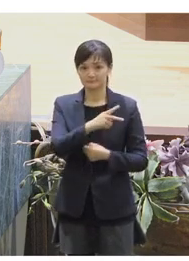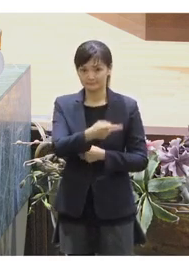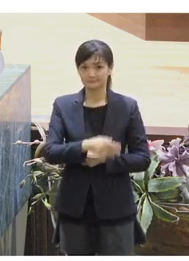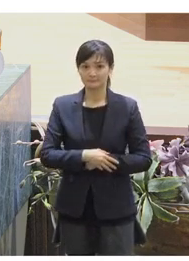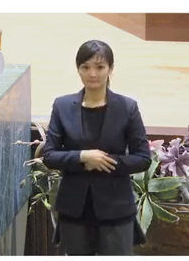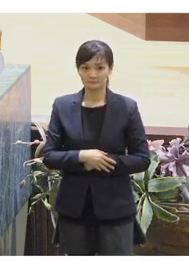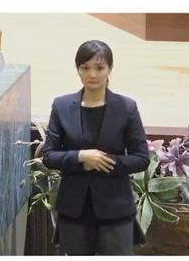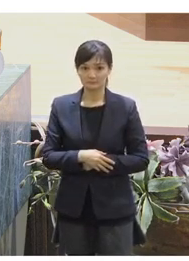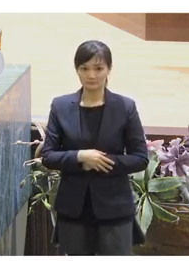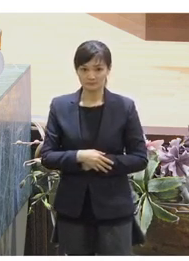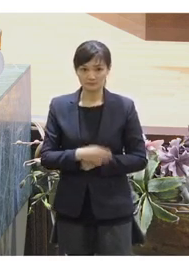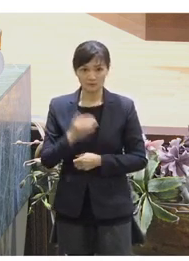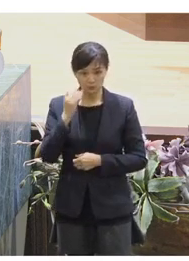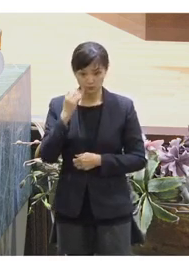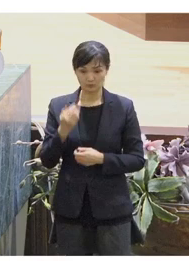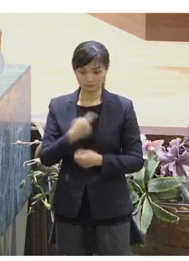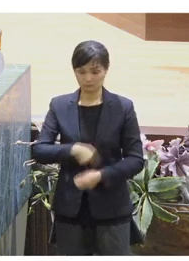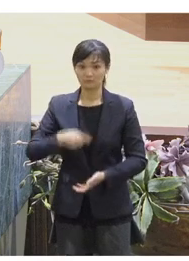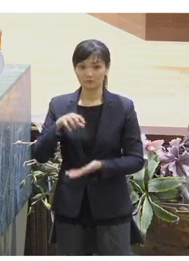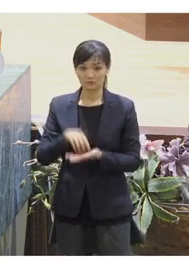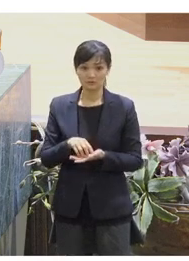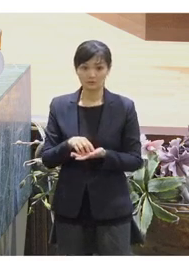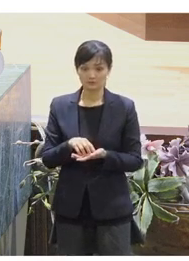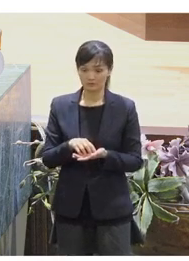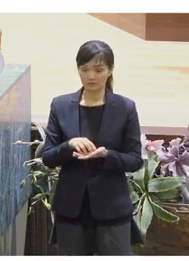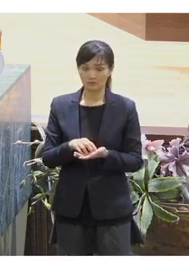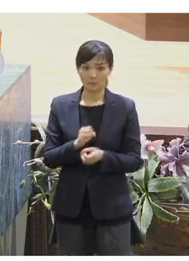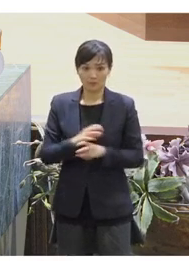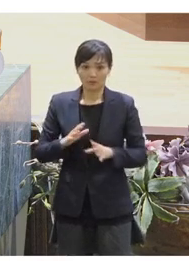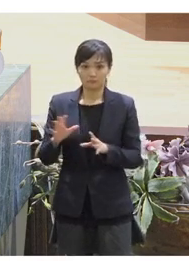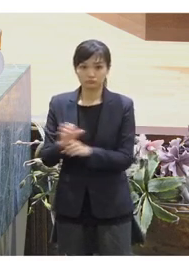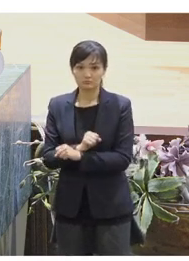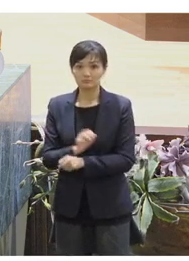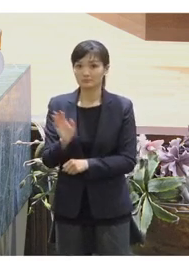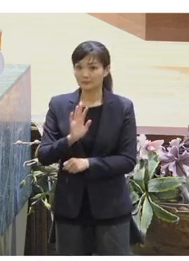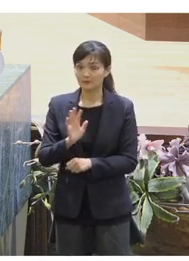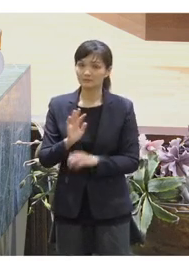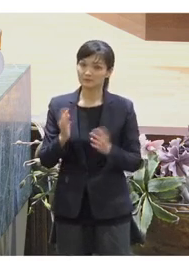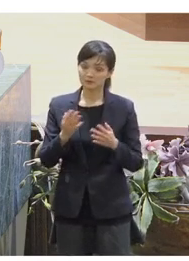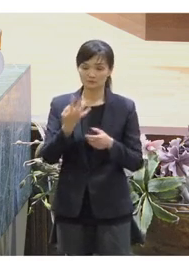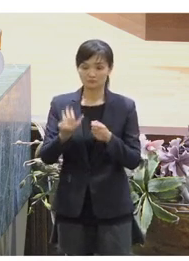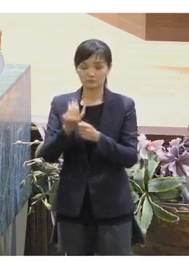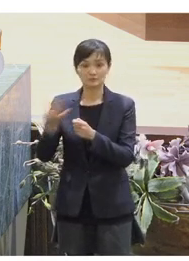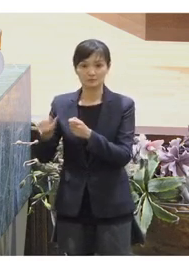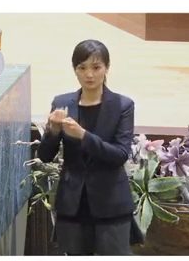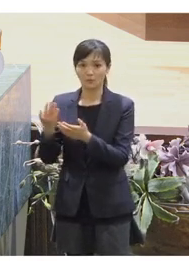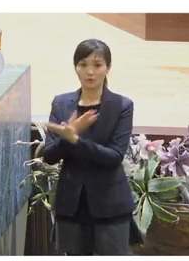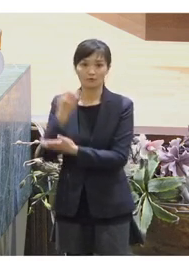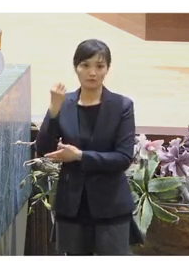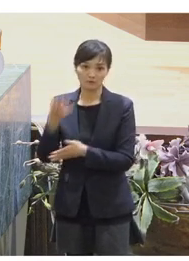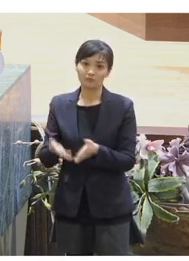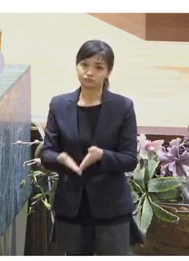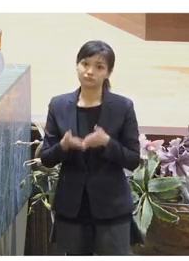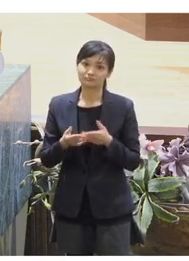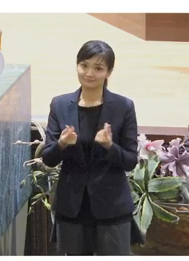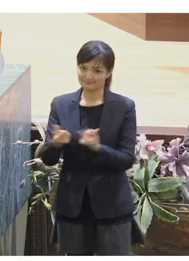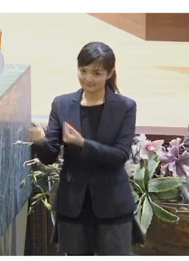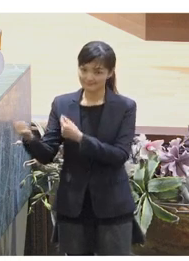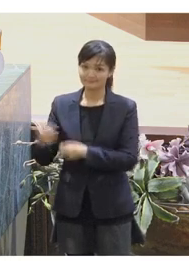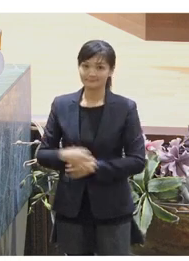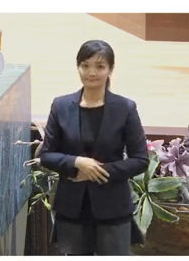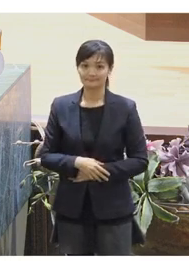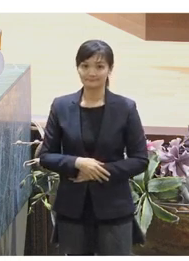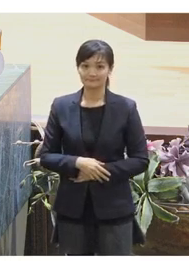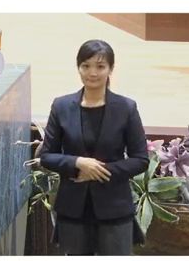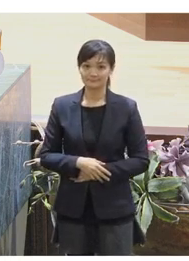要你不要把自己的身份证弄丢，那你还可以有好几年都不一定要去换。那这是目前的节奏，可以说是大